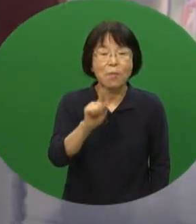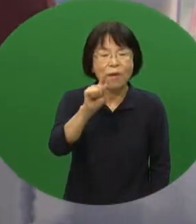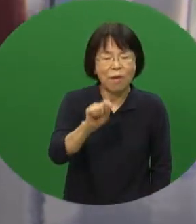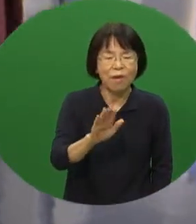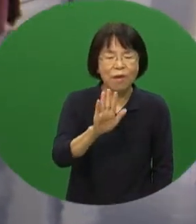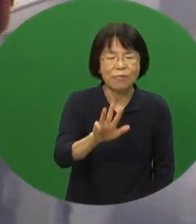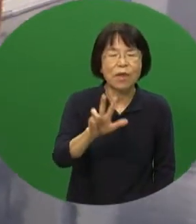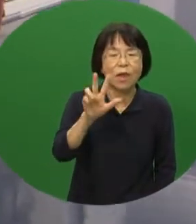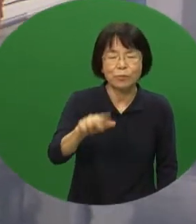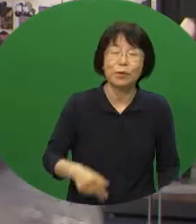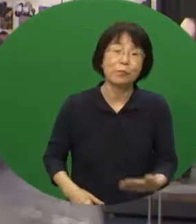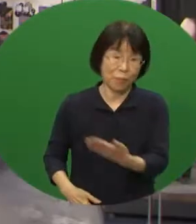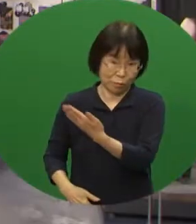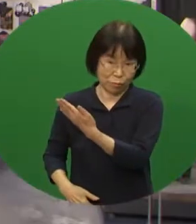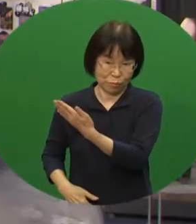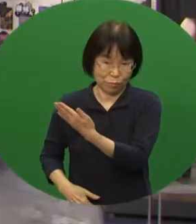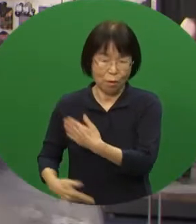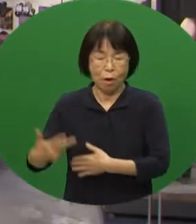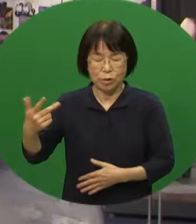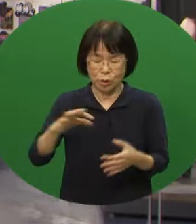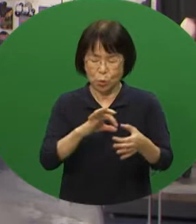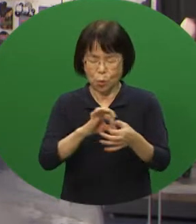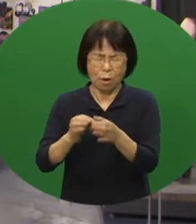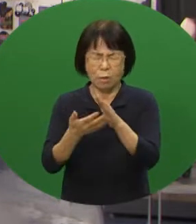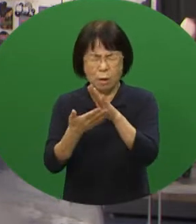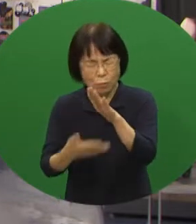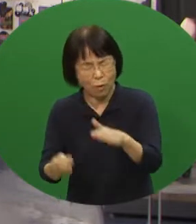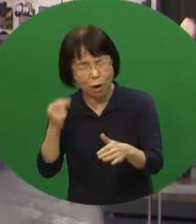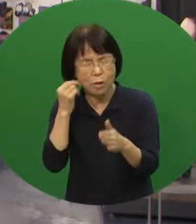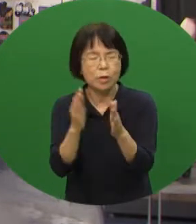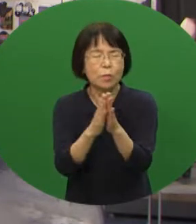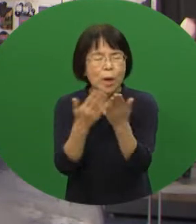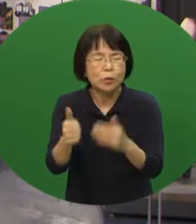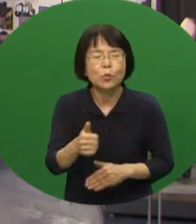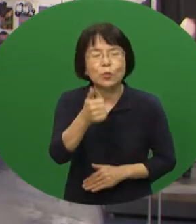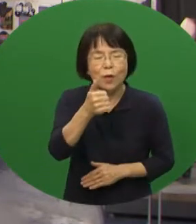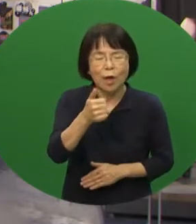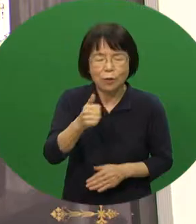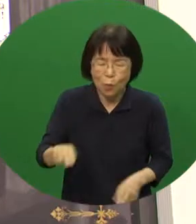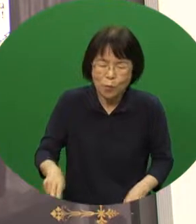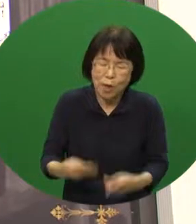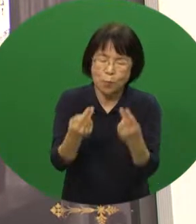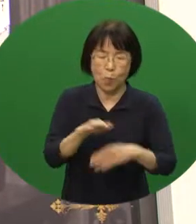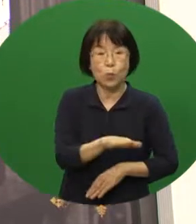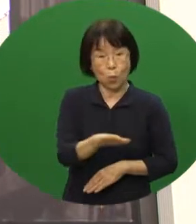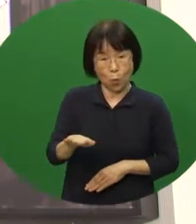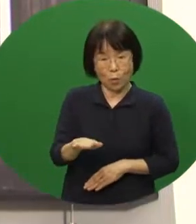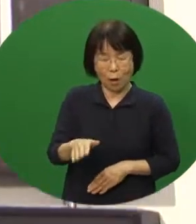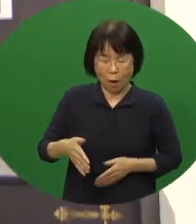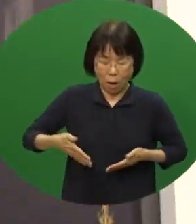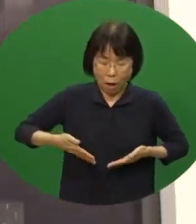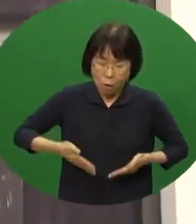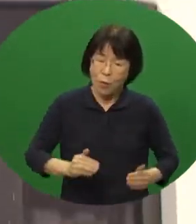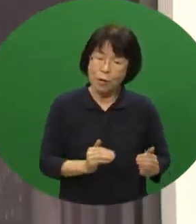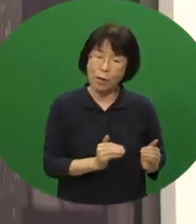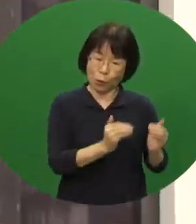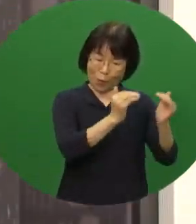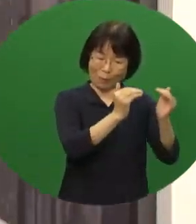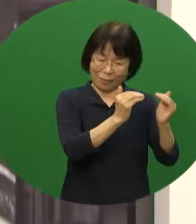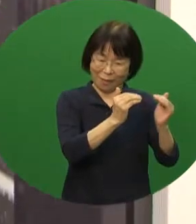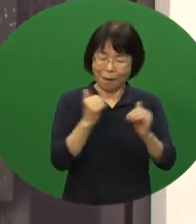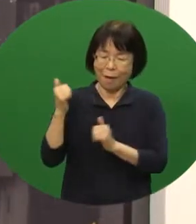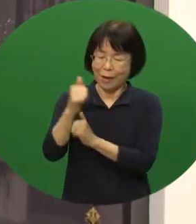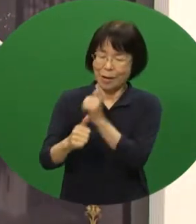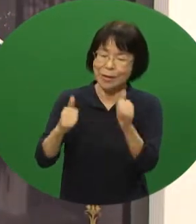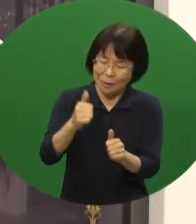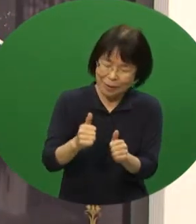メーテルがお出迎え。 北九州ゆかりの漫画家松本零士さんのコーナー、その生い立ちや作品世界の魅力